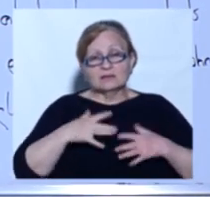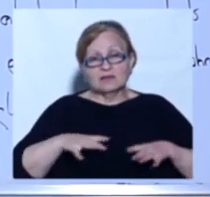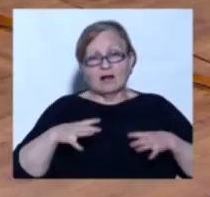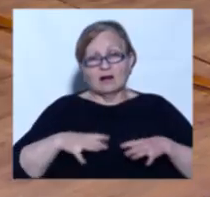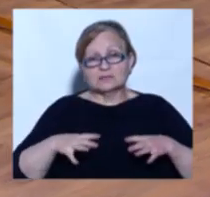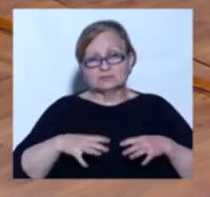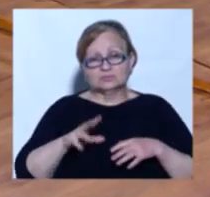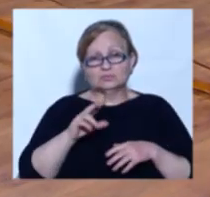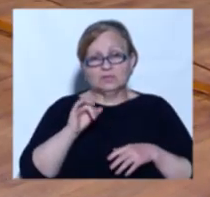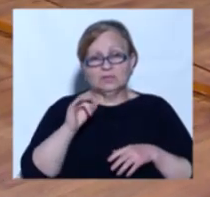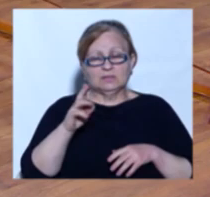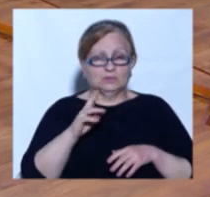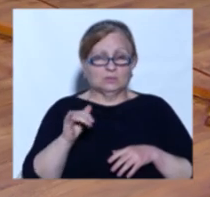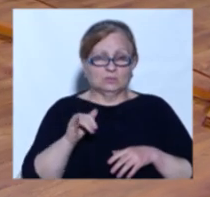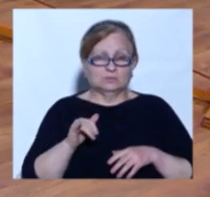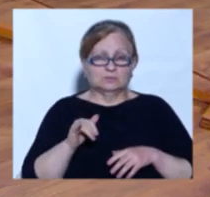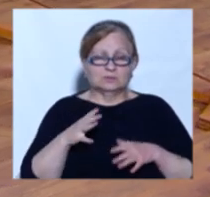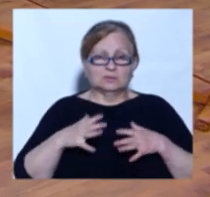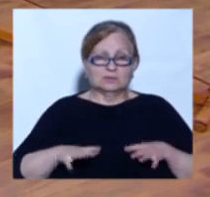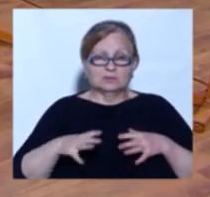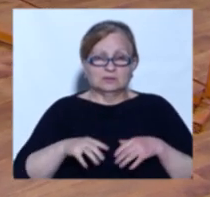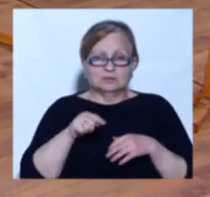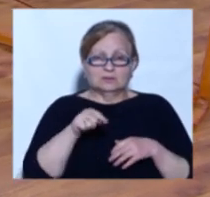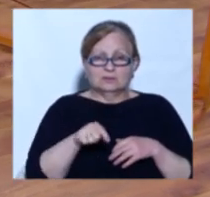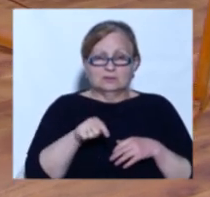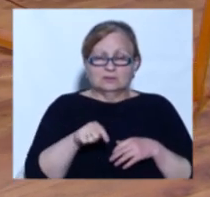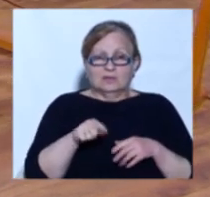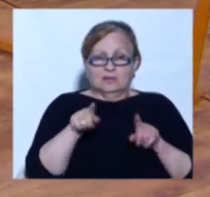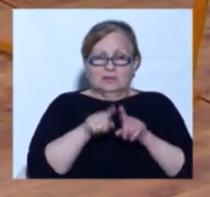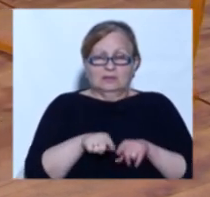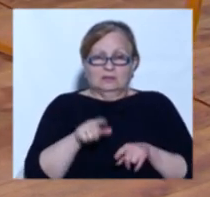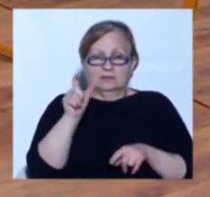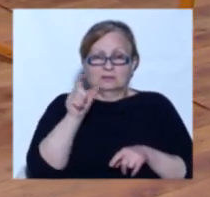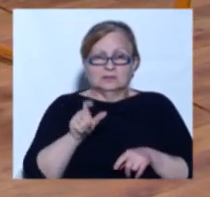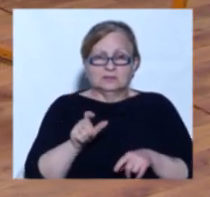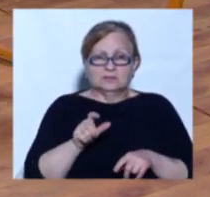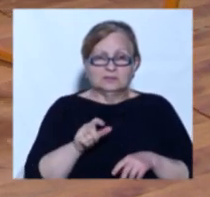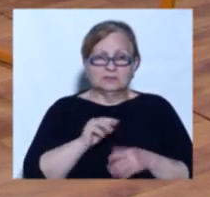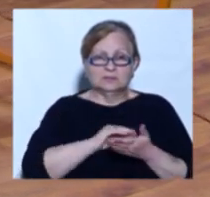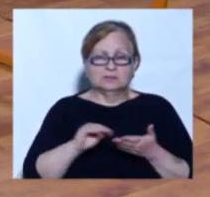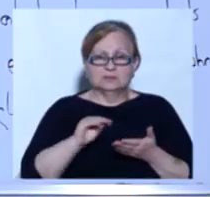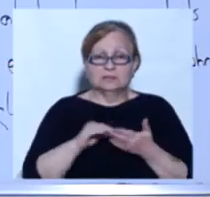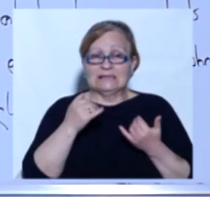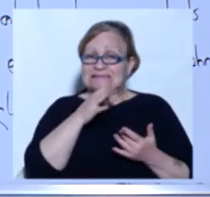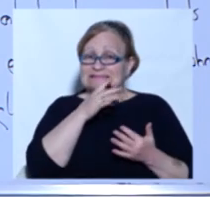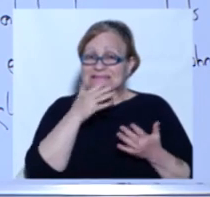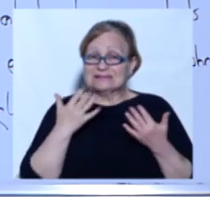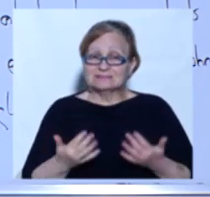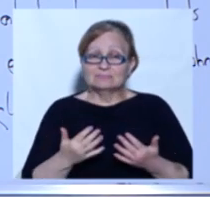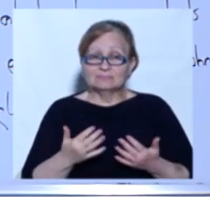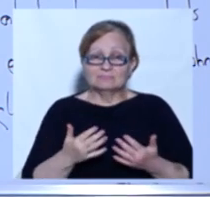ჰაიკუ და ქართულად აი ამ გვარ ლექს წერს თანამედროვე ქართველი